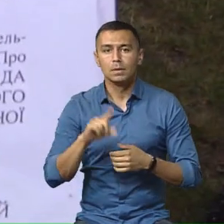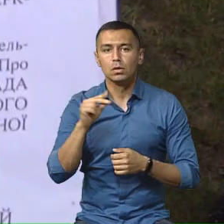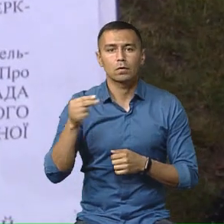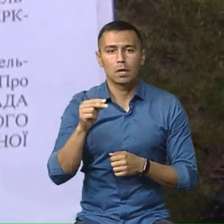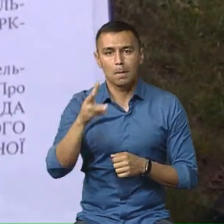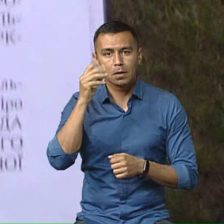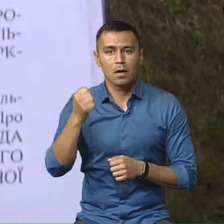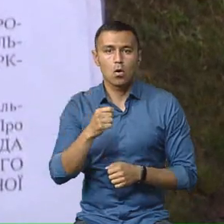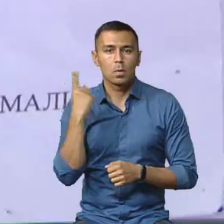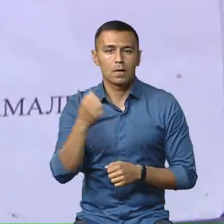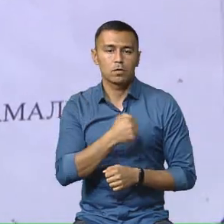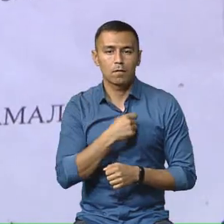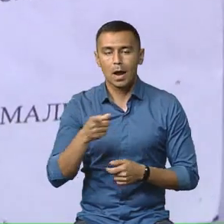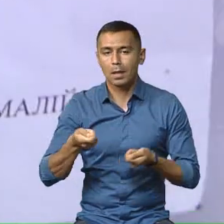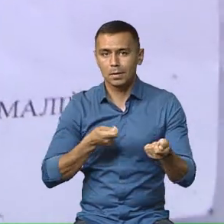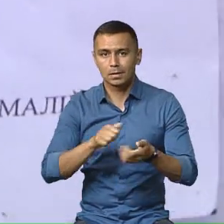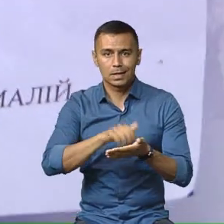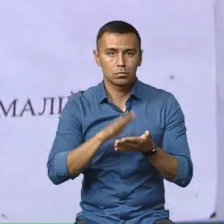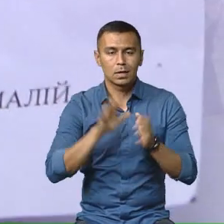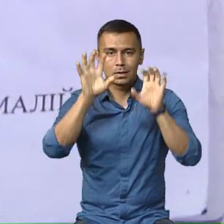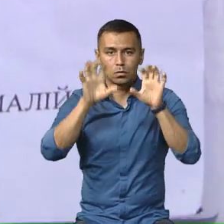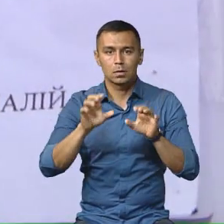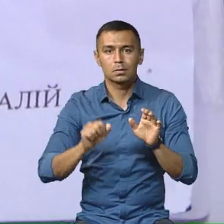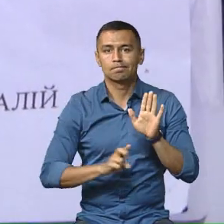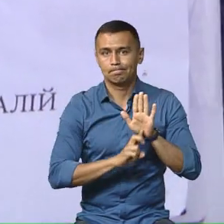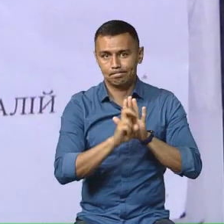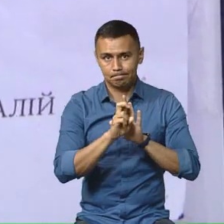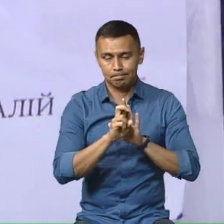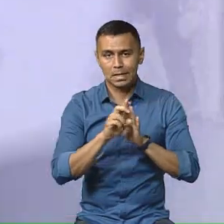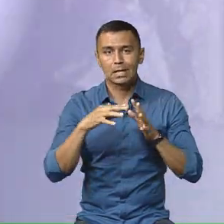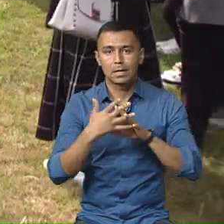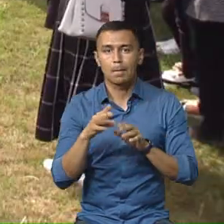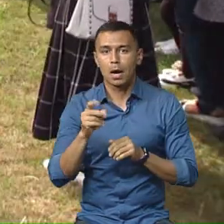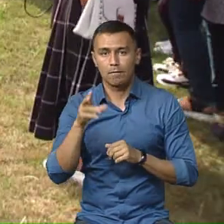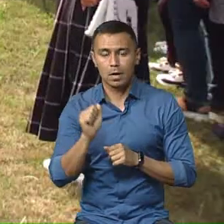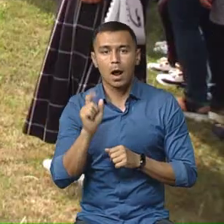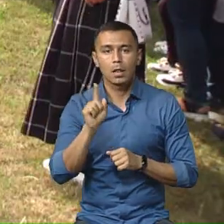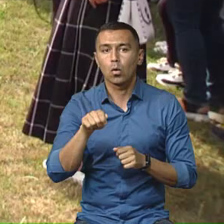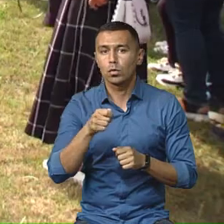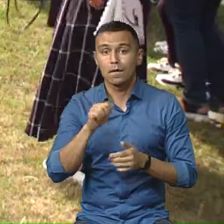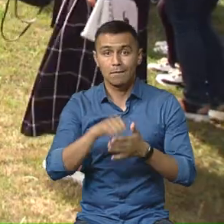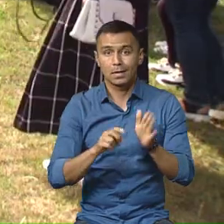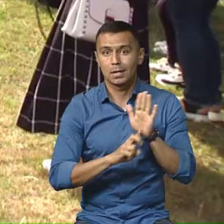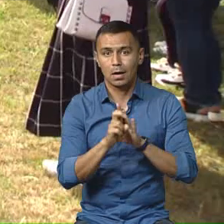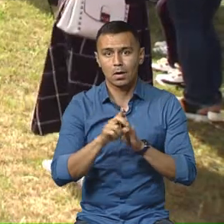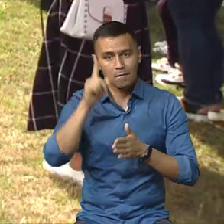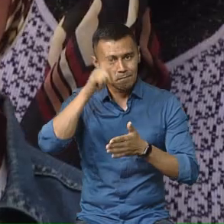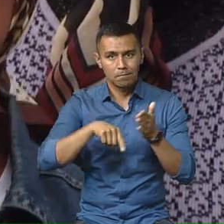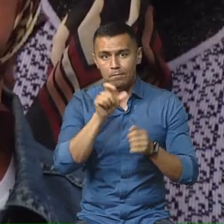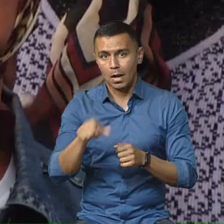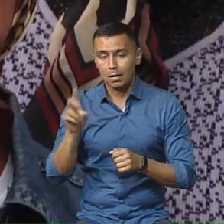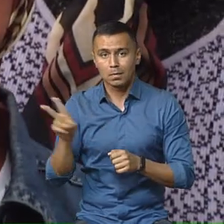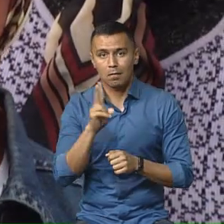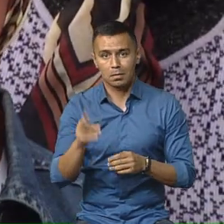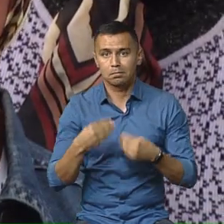обласна військова адміністрація реєструє статут Свято-Успенської парафії села Михайлівка. Але ключі від церкви прихожанам Православної